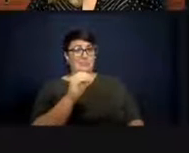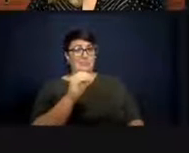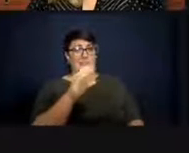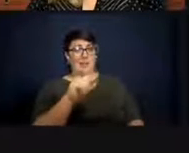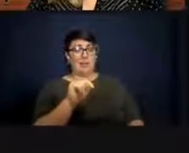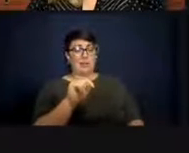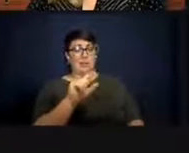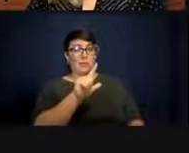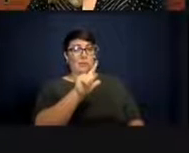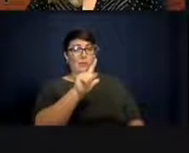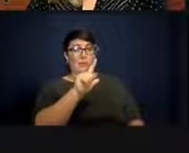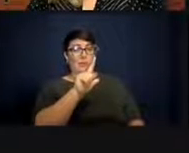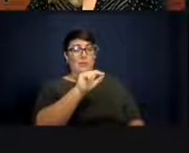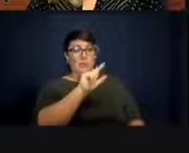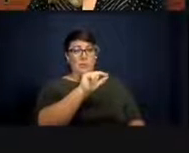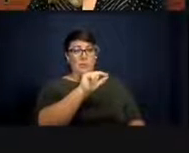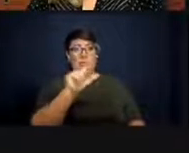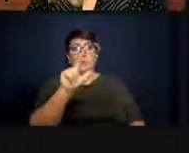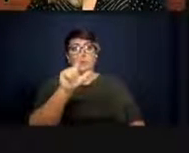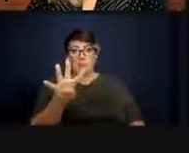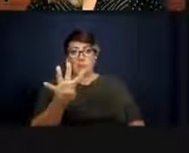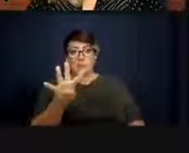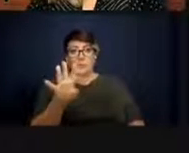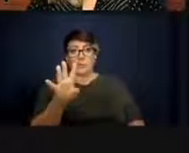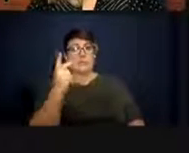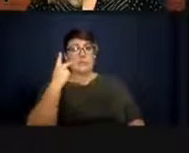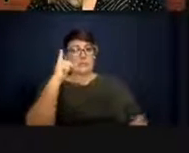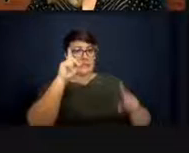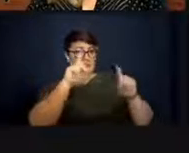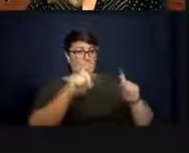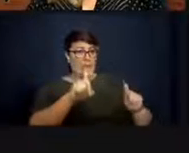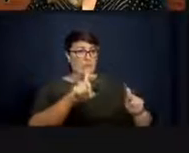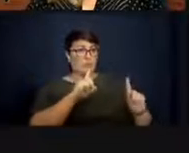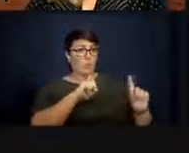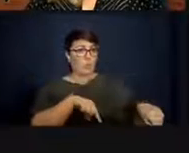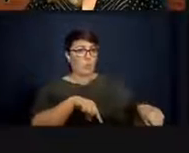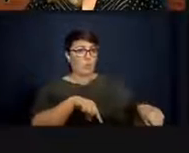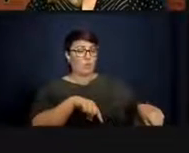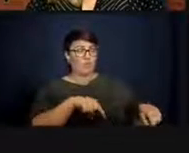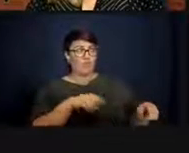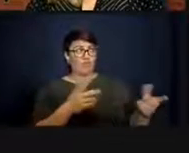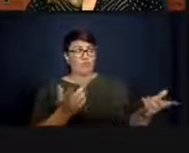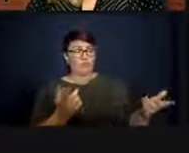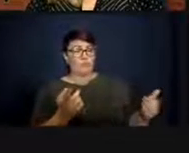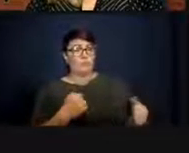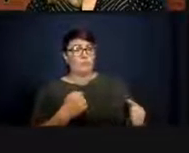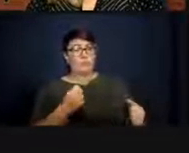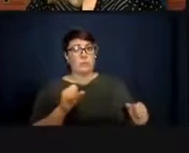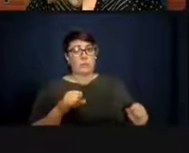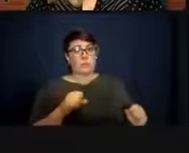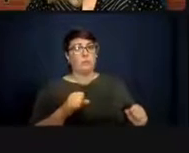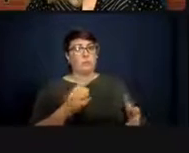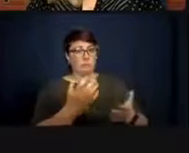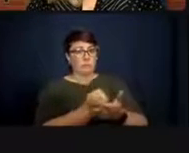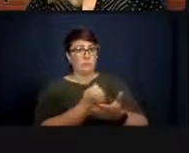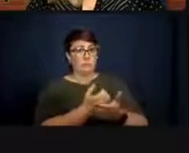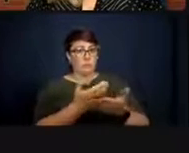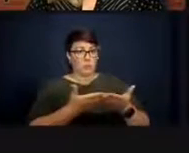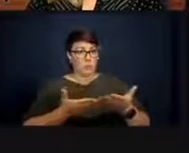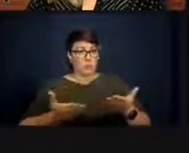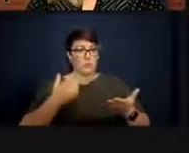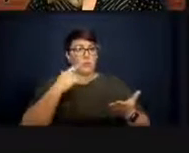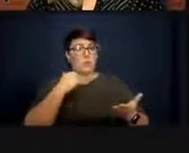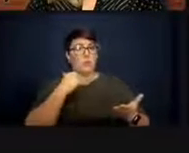أحد المرات ربما في أكتوبر سنرى النتائج السنة الأولى، أو ما إن نتمكن